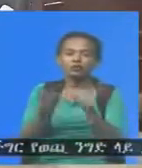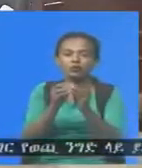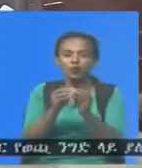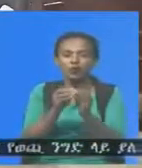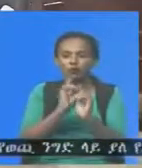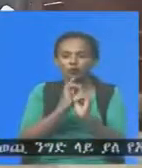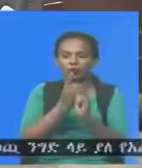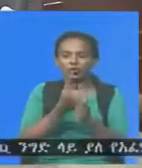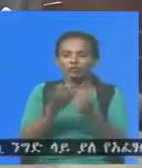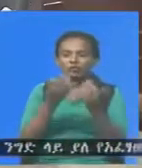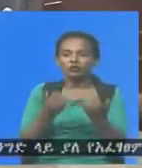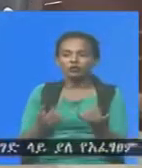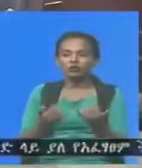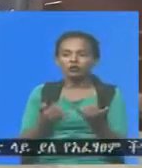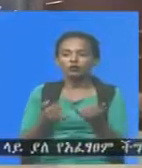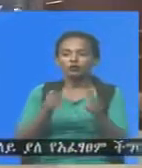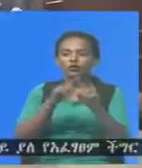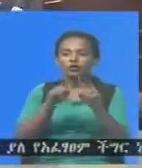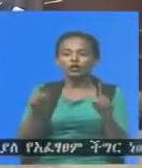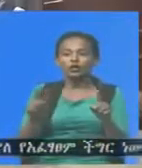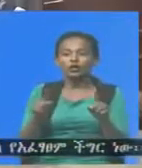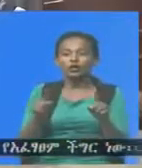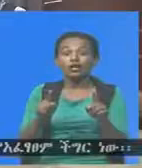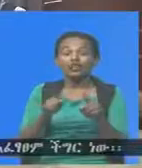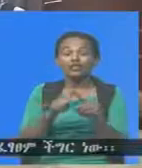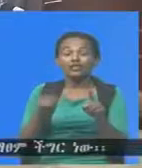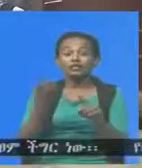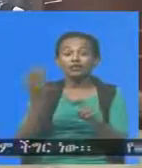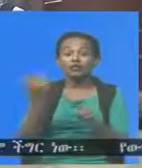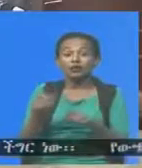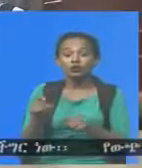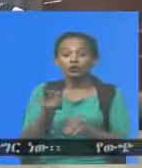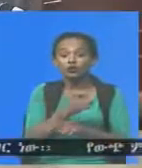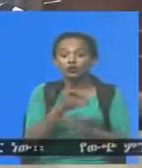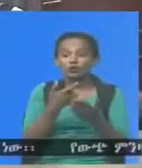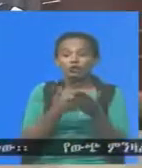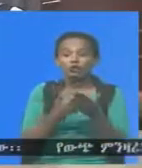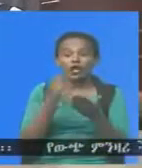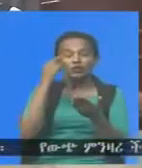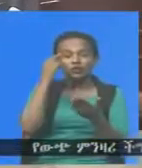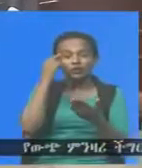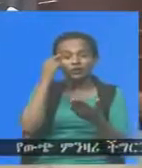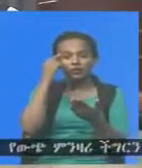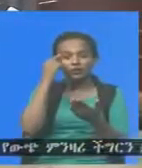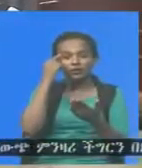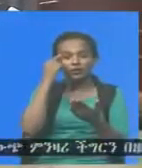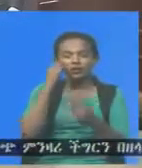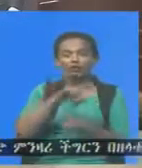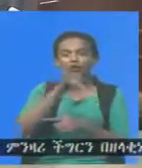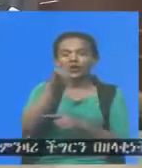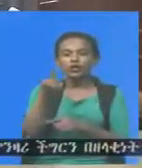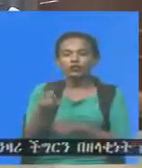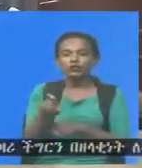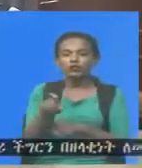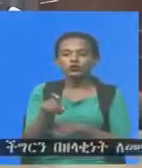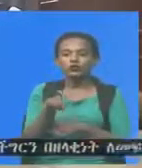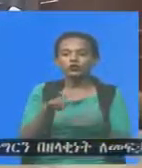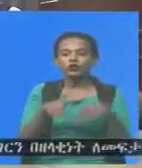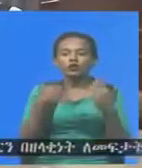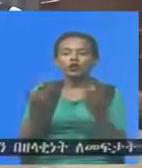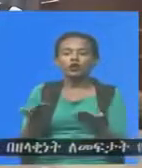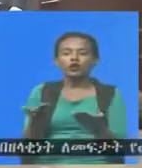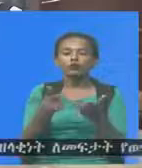መመለስ የእስካሁኖቹ የተለየ ገጽታ ስለነበራቸው ስለሆነ በዛ ታሳቢ ጥያቄያችሁን እንድታቀርቡ